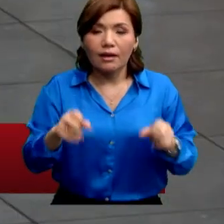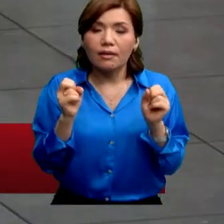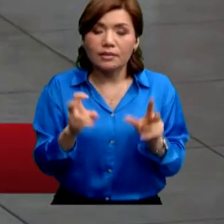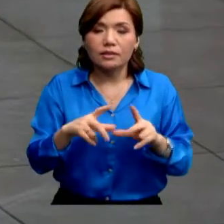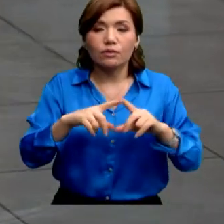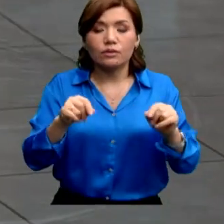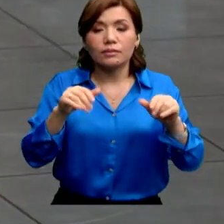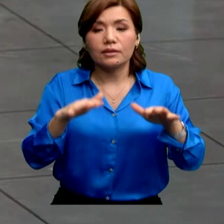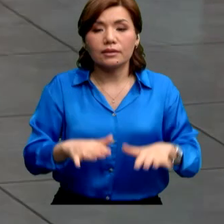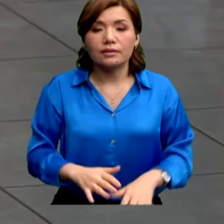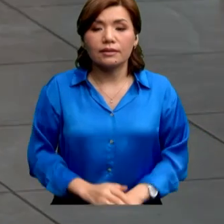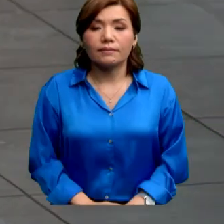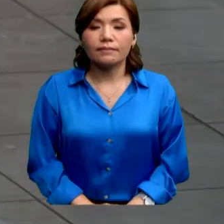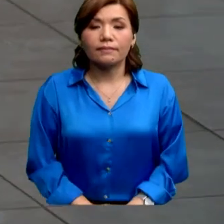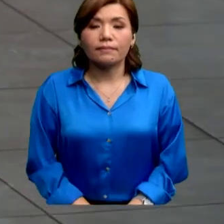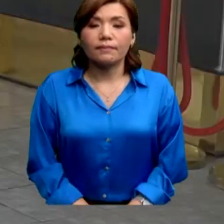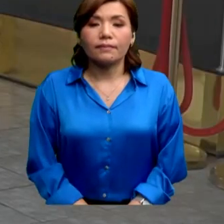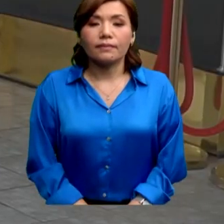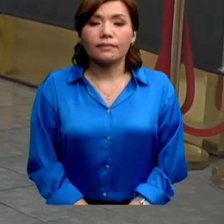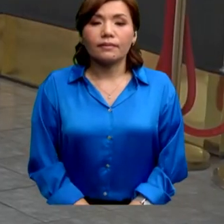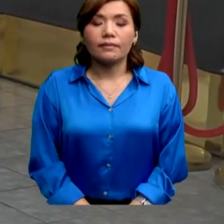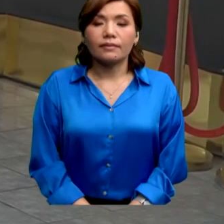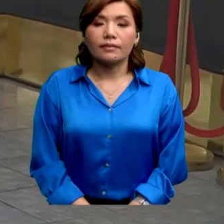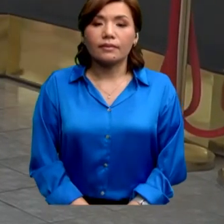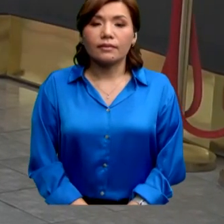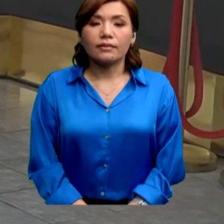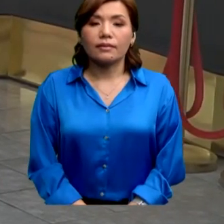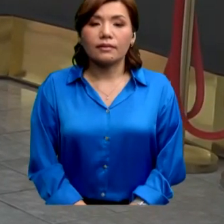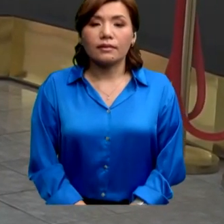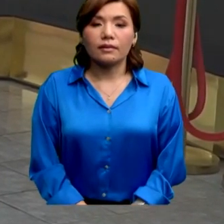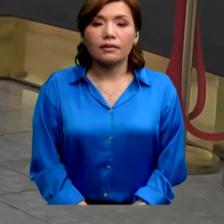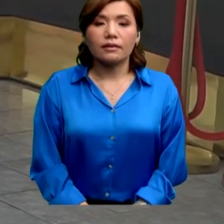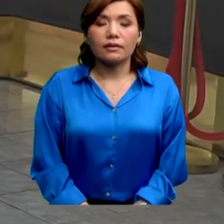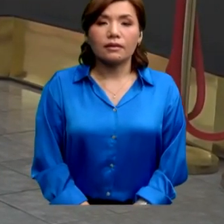небезопасное учебное заведение. Алия Жамитова, Азельхан Вахитов, Атамекен Бизнес, Атырау.